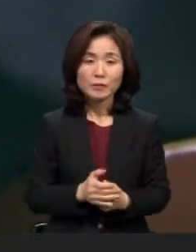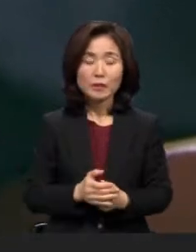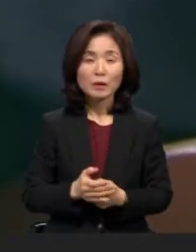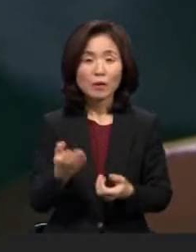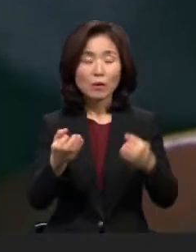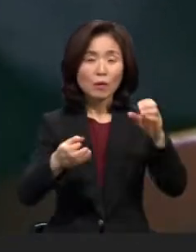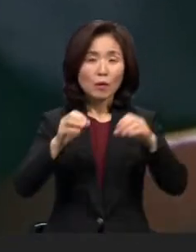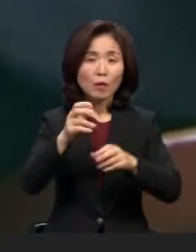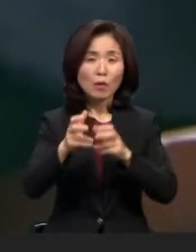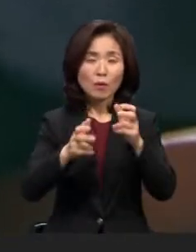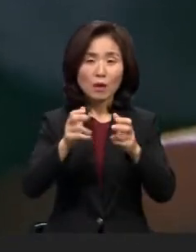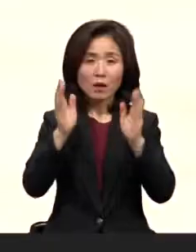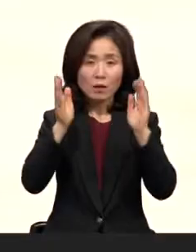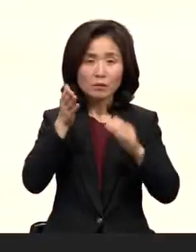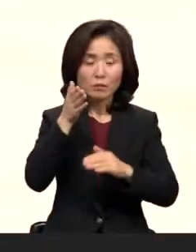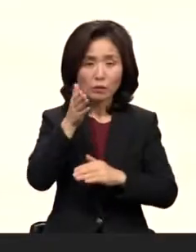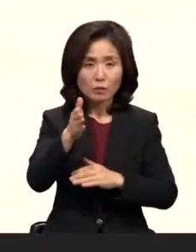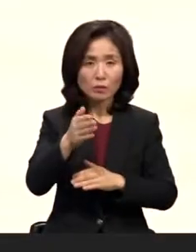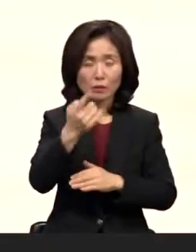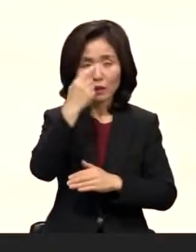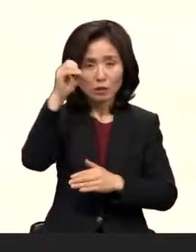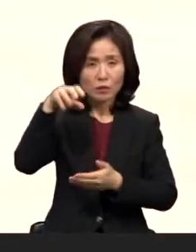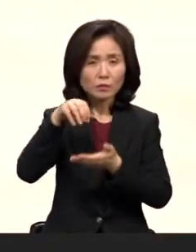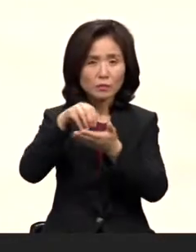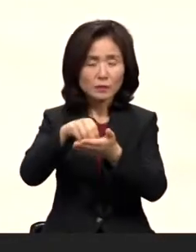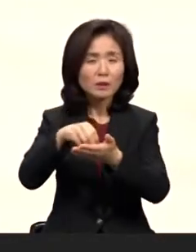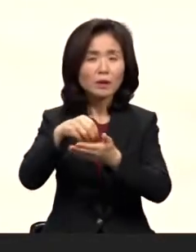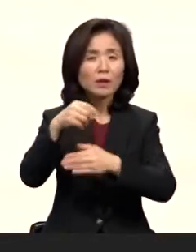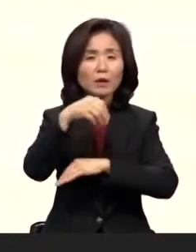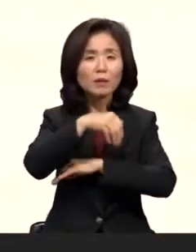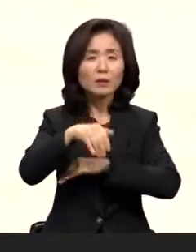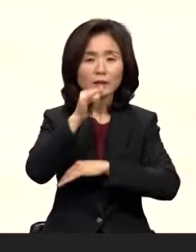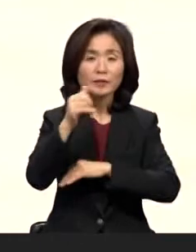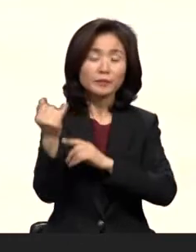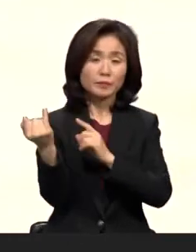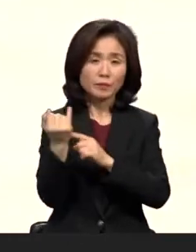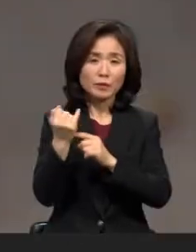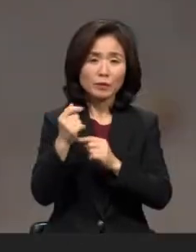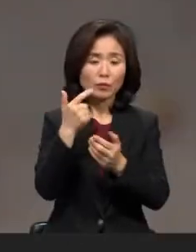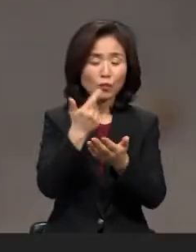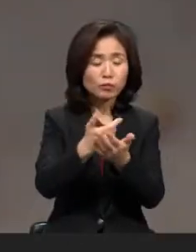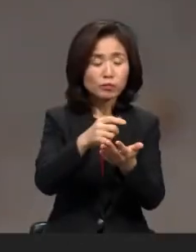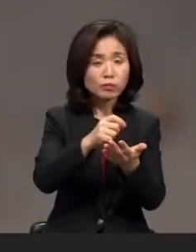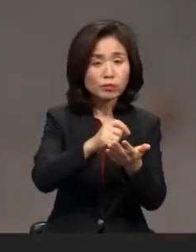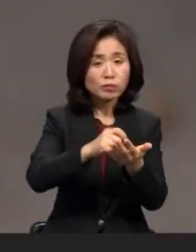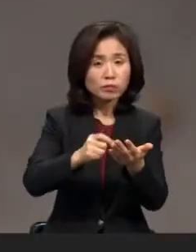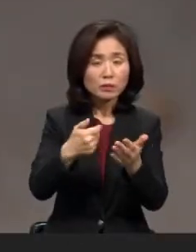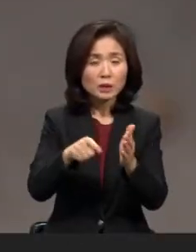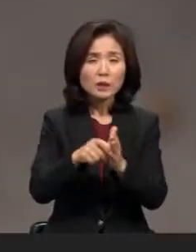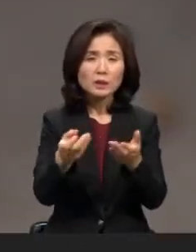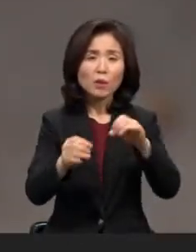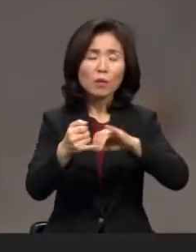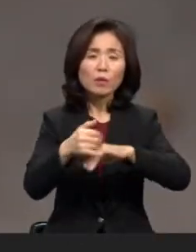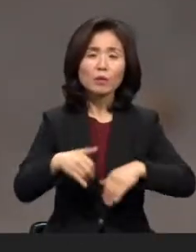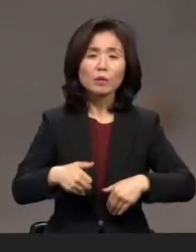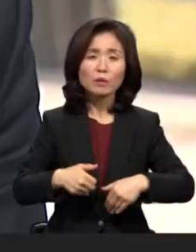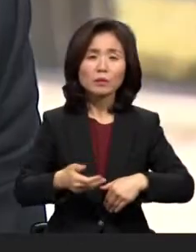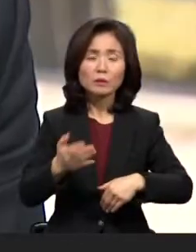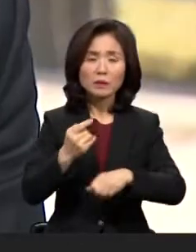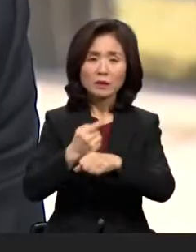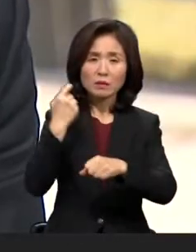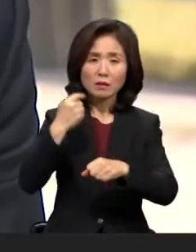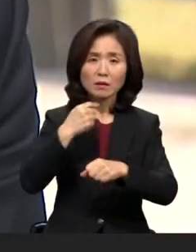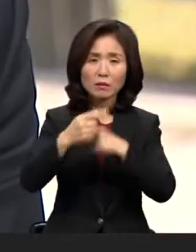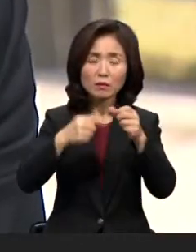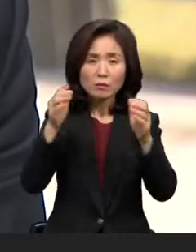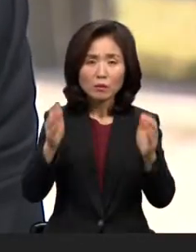화학공학 전공으로 대학원 진학을 꿈꾸는 권민주 씨. 논문 작성을 위해선 실험이 필수적인데 지난해 내내 제대로